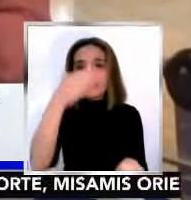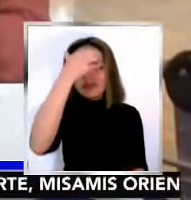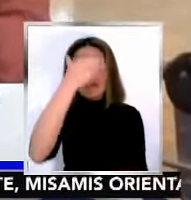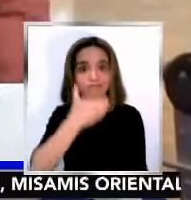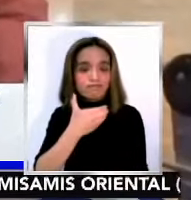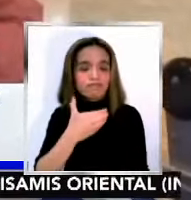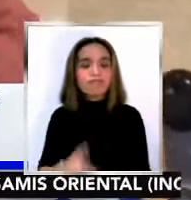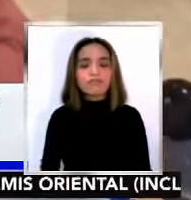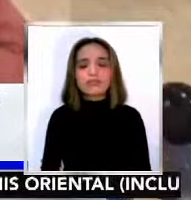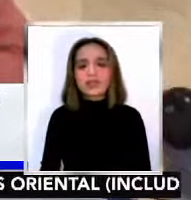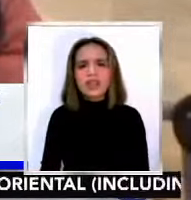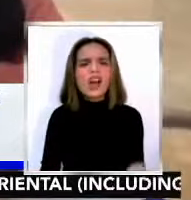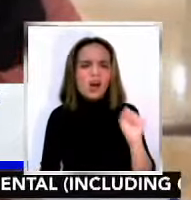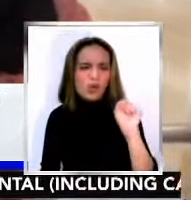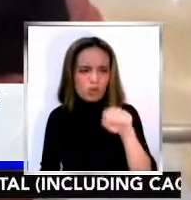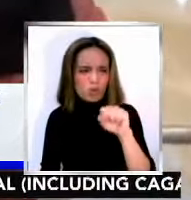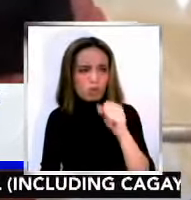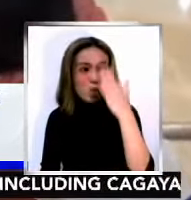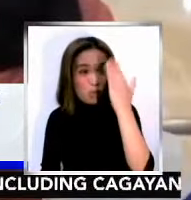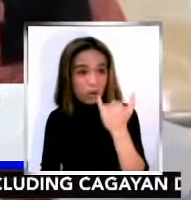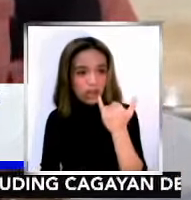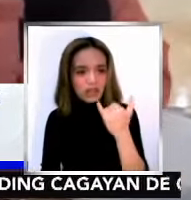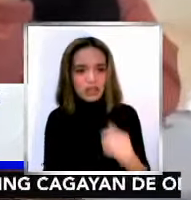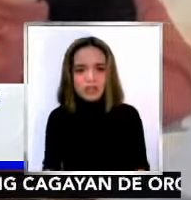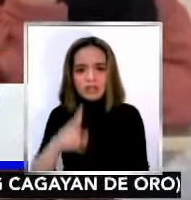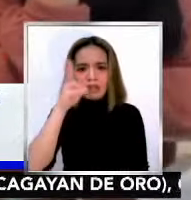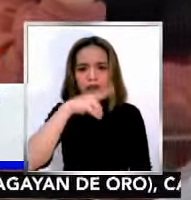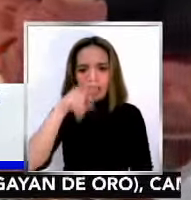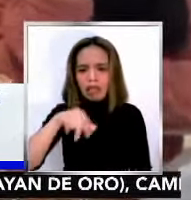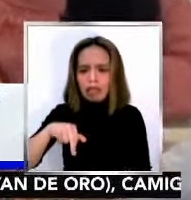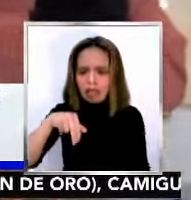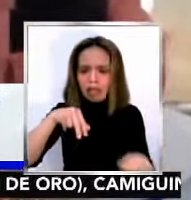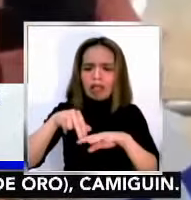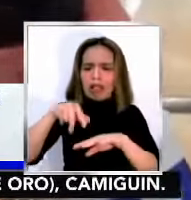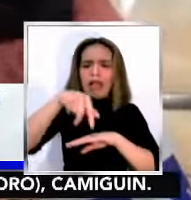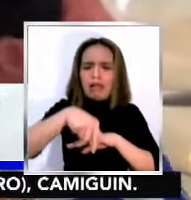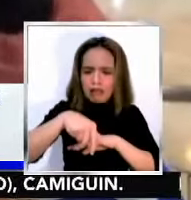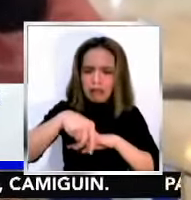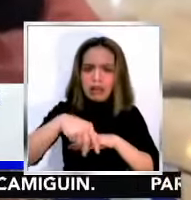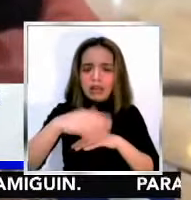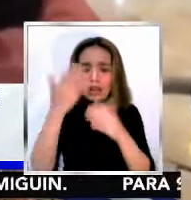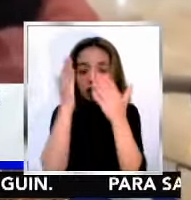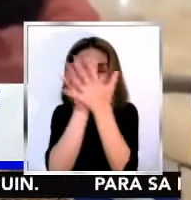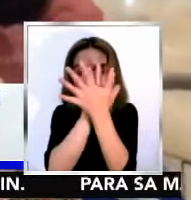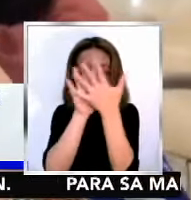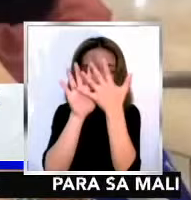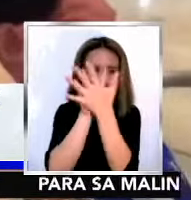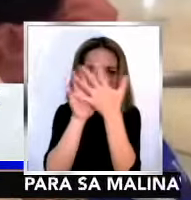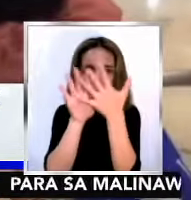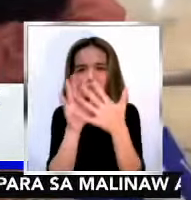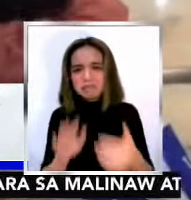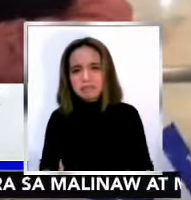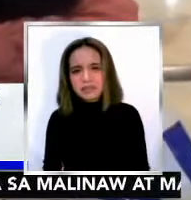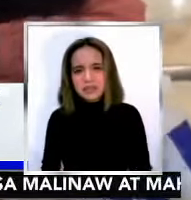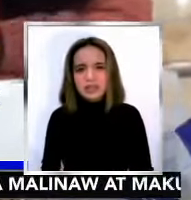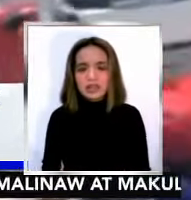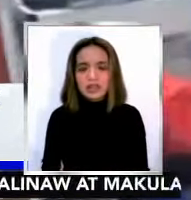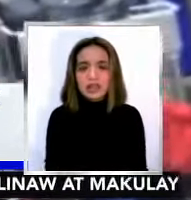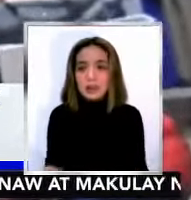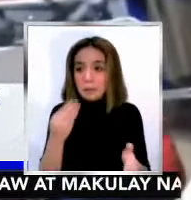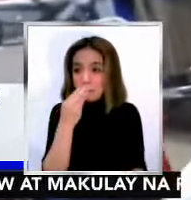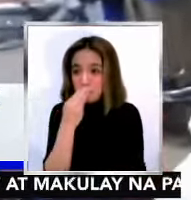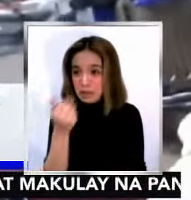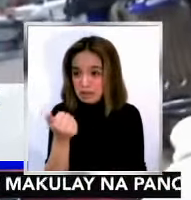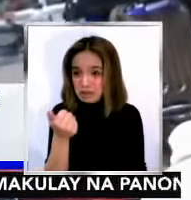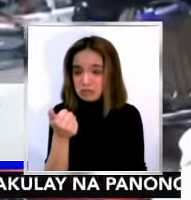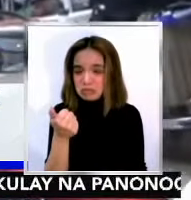Oo, kasi nadada pa ako. Nag-blurred yung paningin ko. Kaya mas magandang wala na lang.